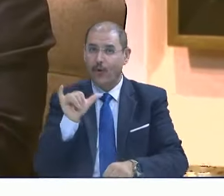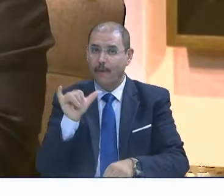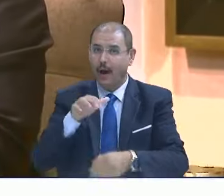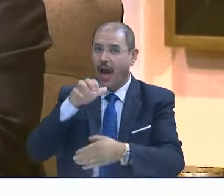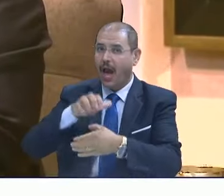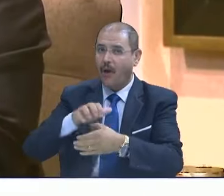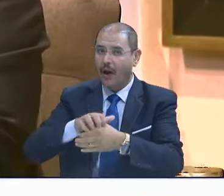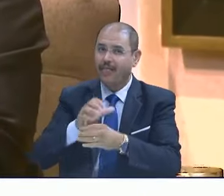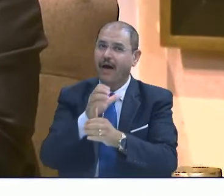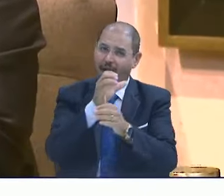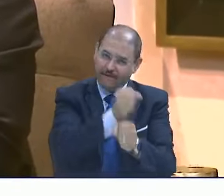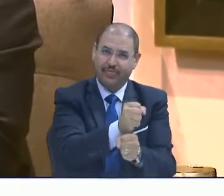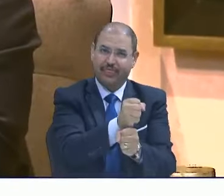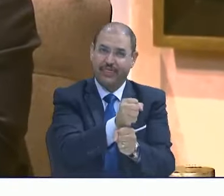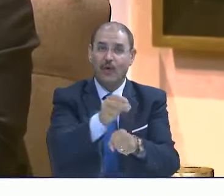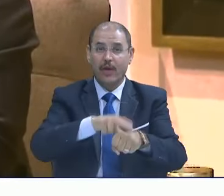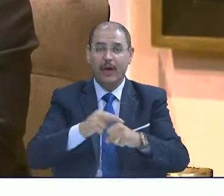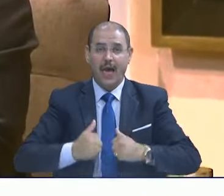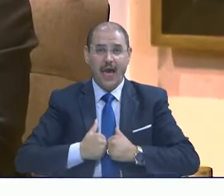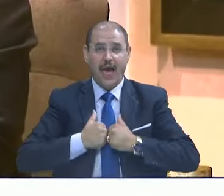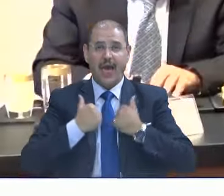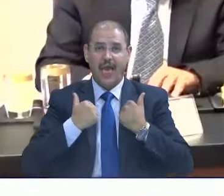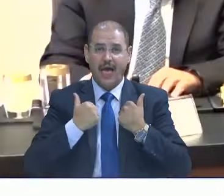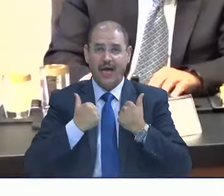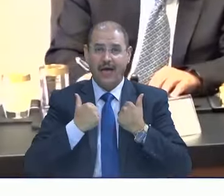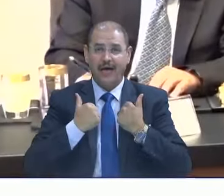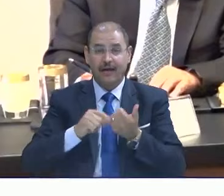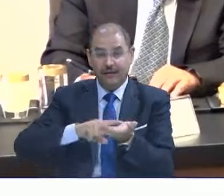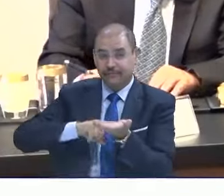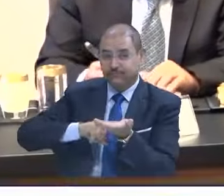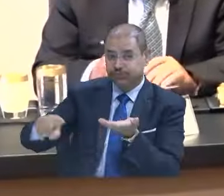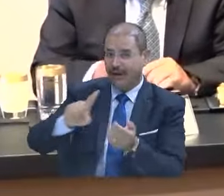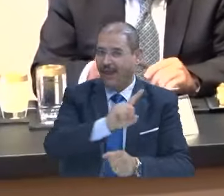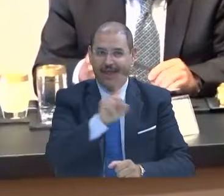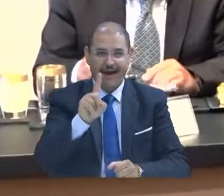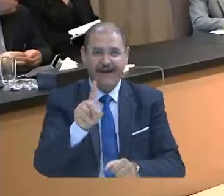الحيوي وحمايه الحياه البريه والموارد الطبيعيه في الاردن